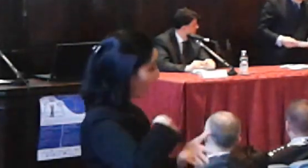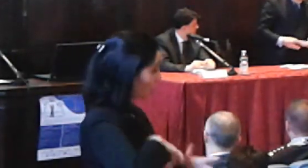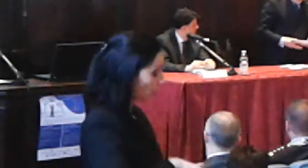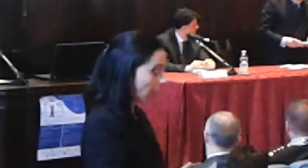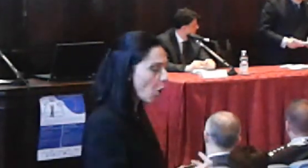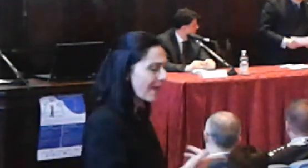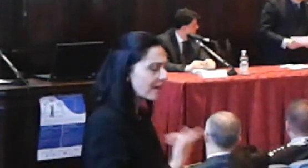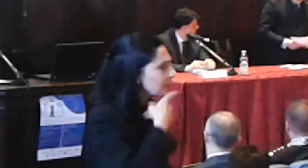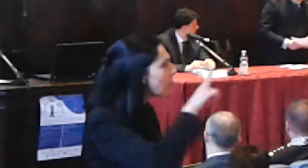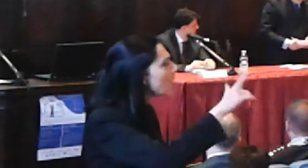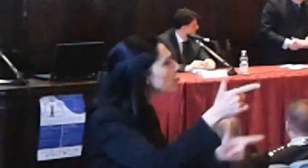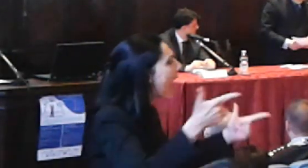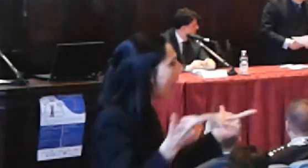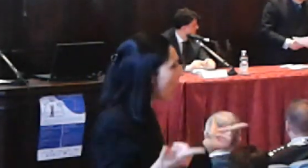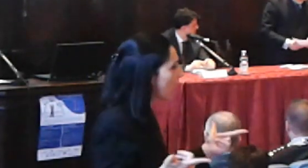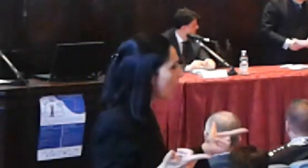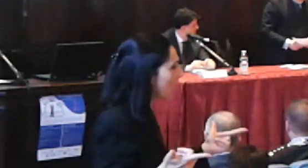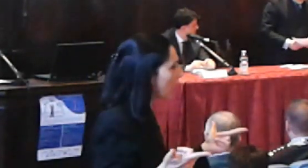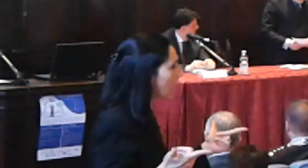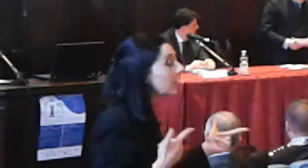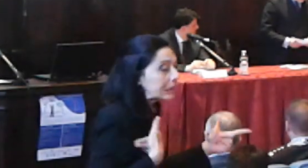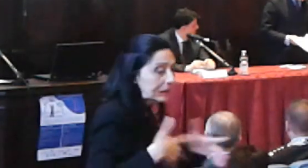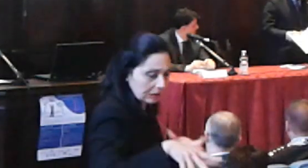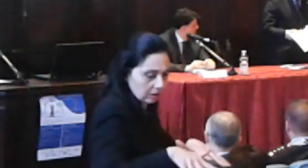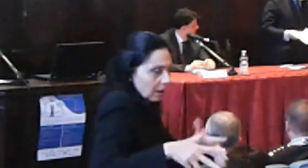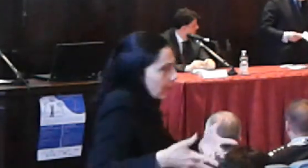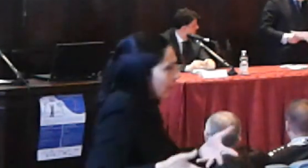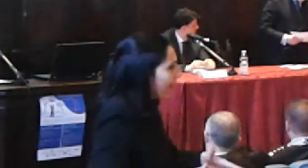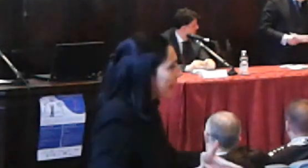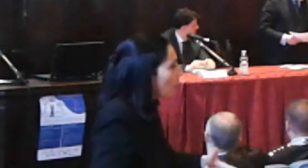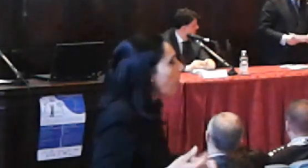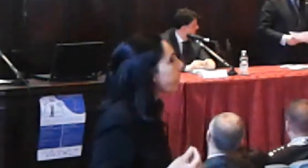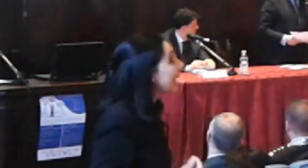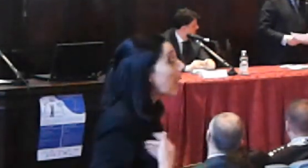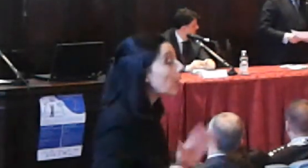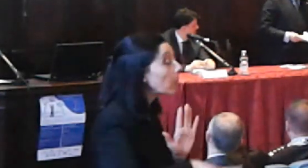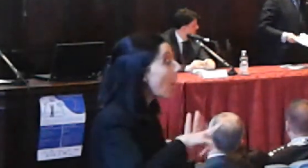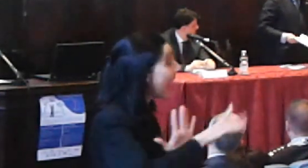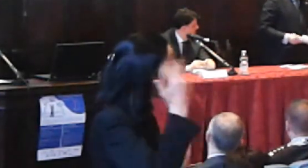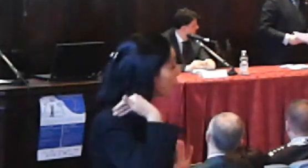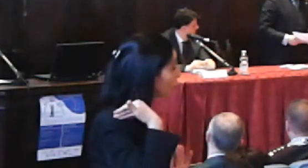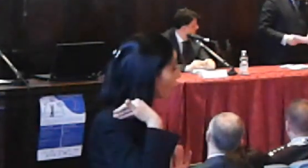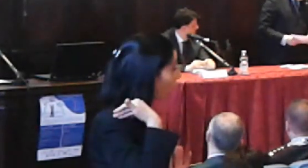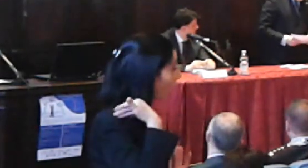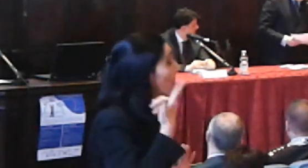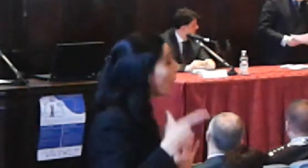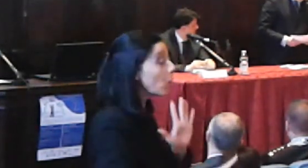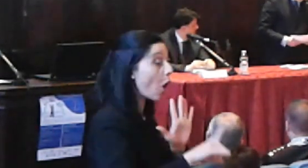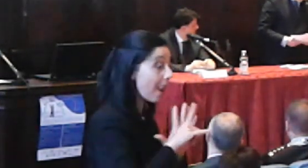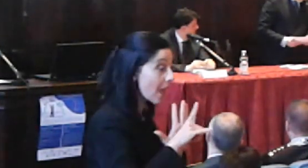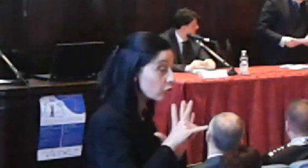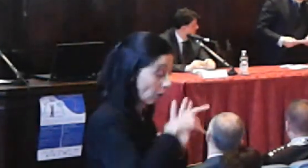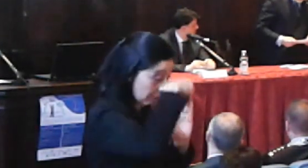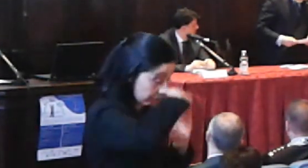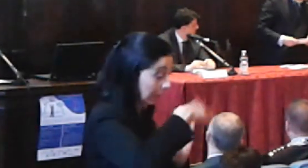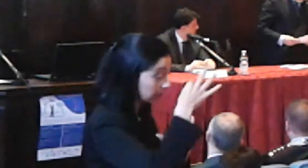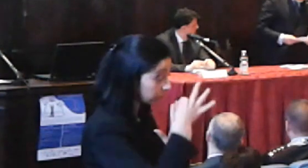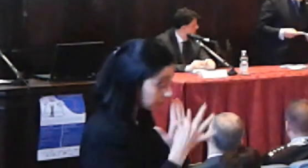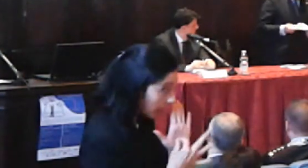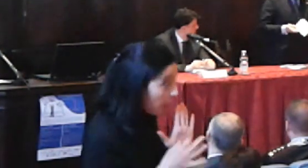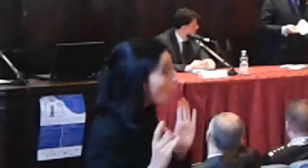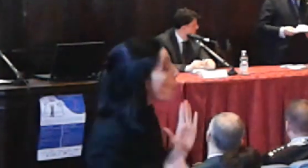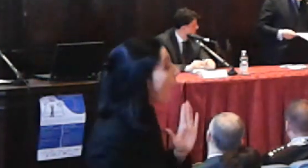nell'attivarsi su questo versante. Lo fa perché la legge di affine compiti, tra i tanti compiti che i prefetti hanno, vi è